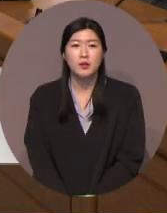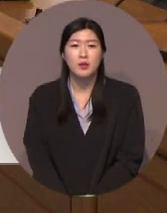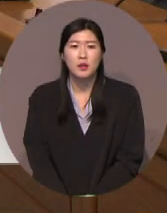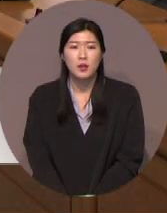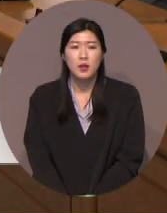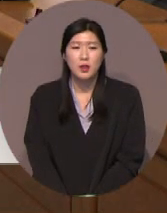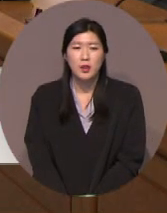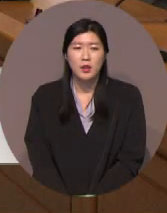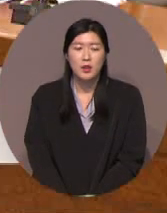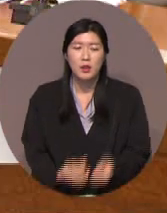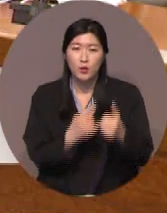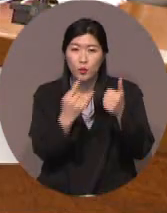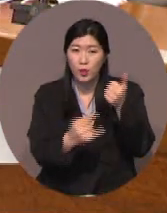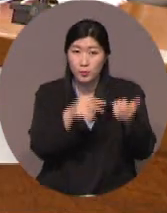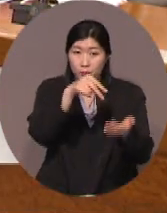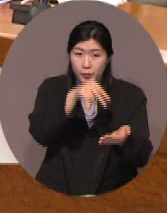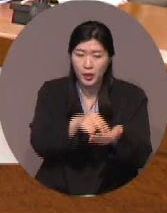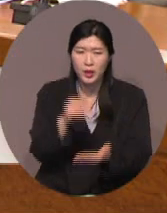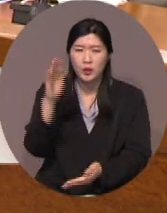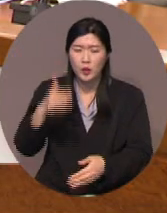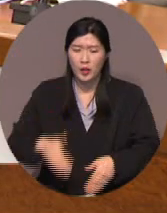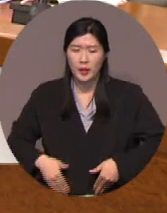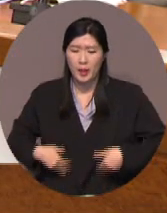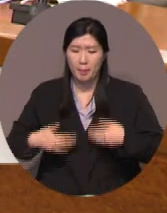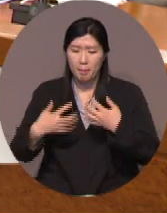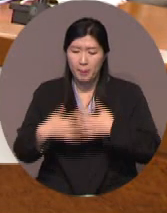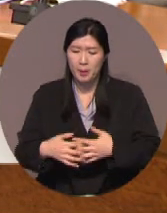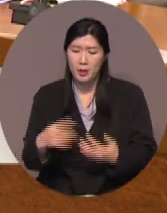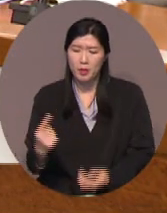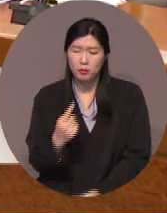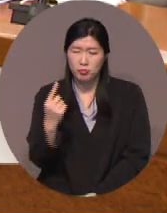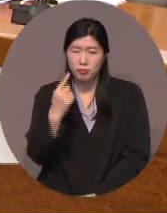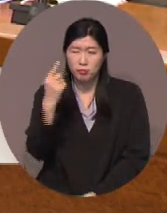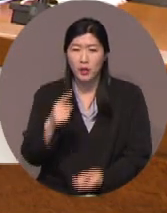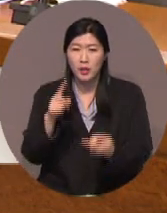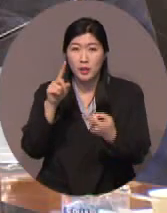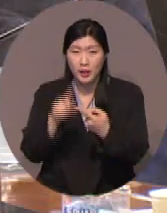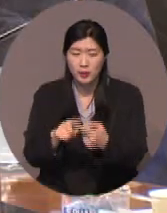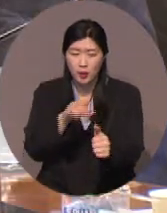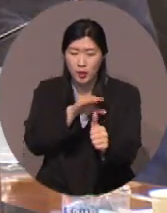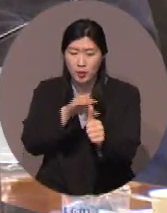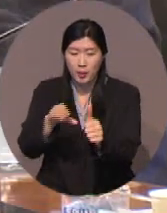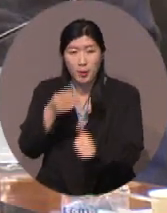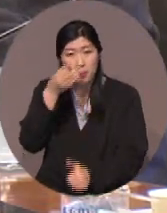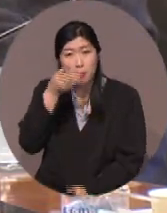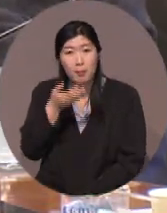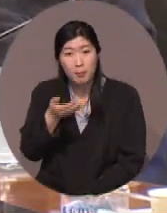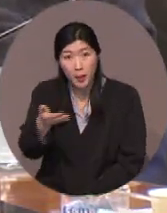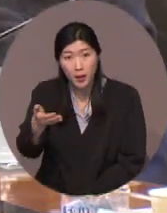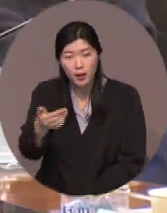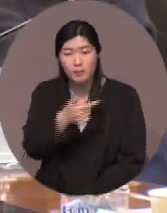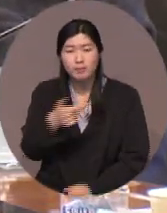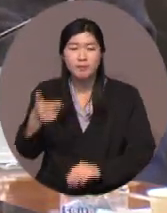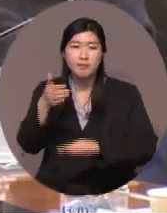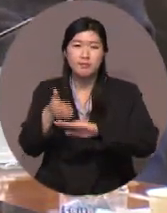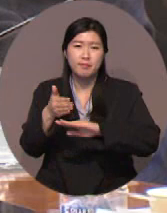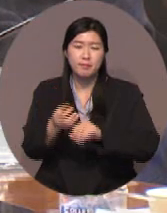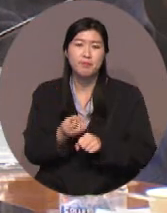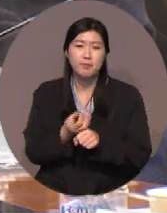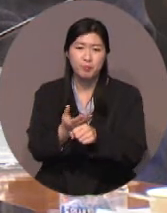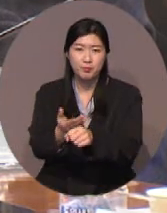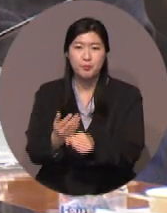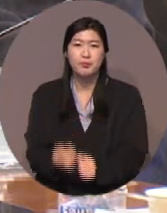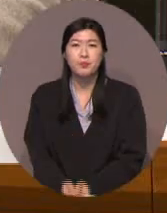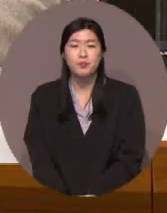위원들은 최근 난방비 폭탄과 물가인상 계속된 한파 등으로 어려워진 서민들의 삶을